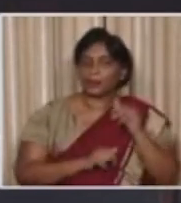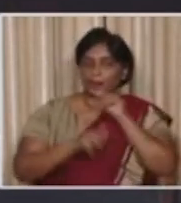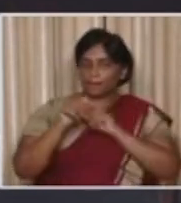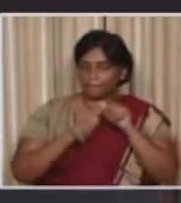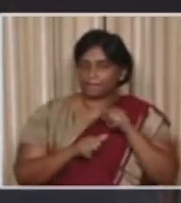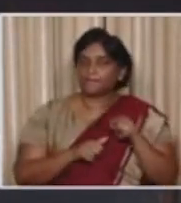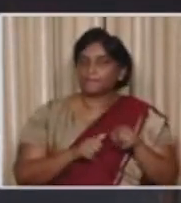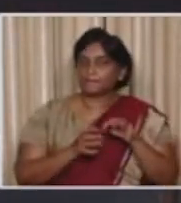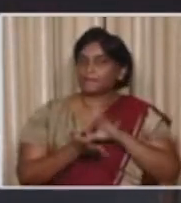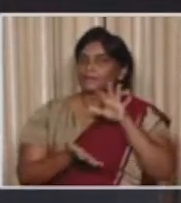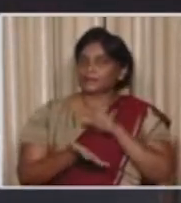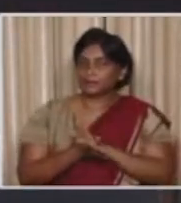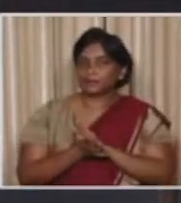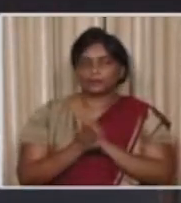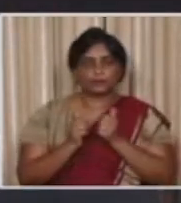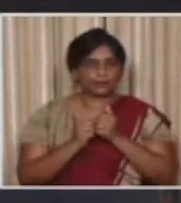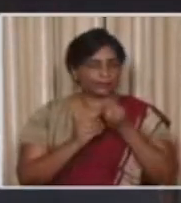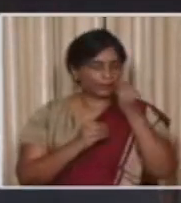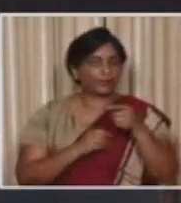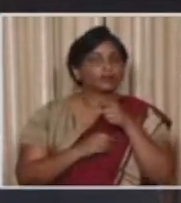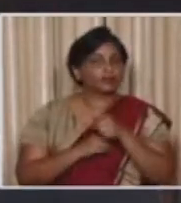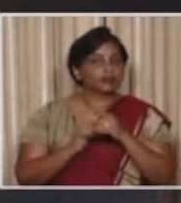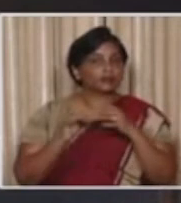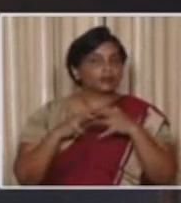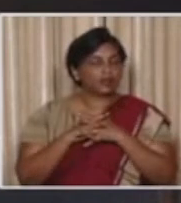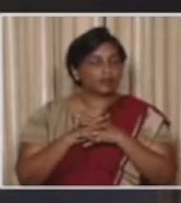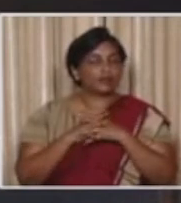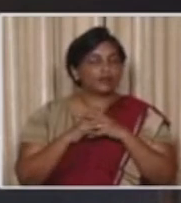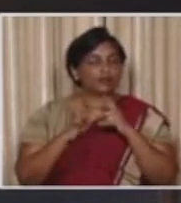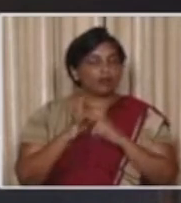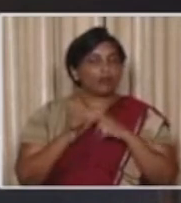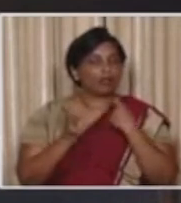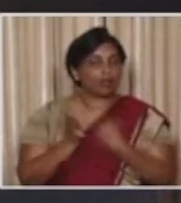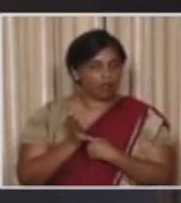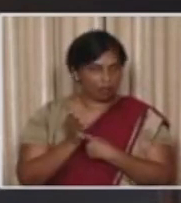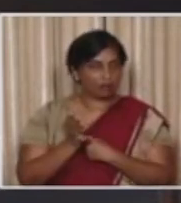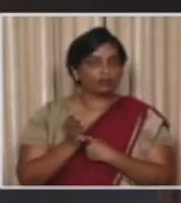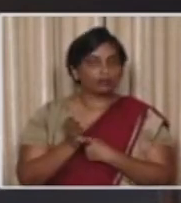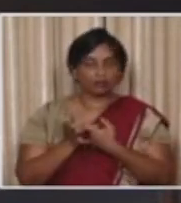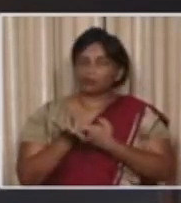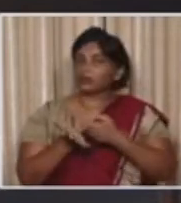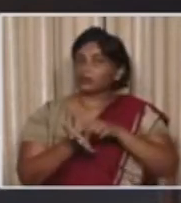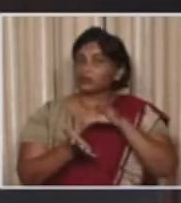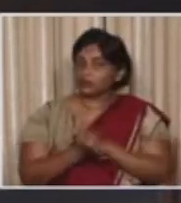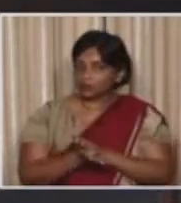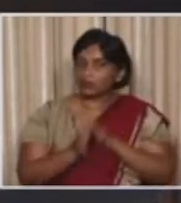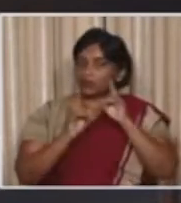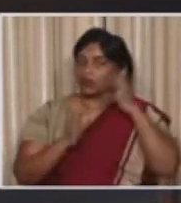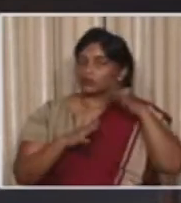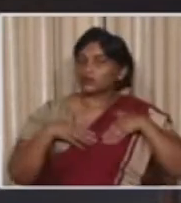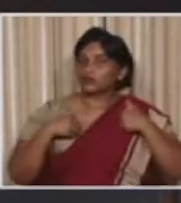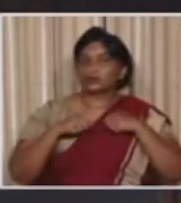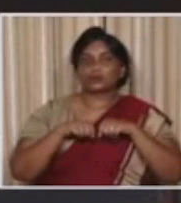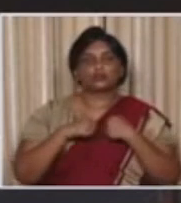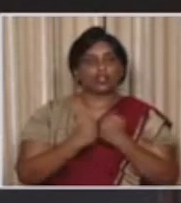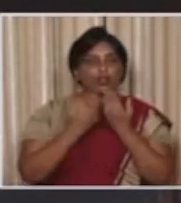ඖෂධයක් තීන්දු කිරීමේ ක්‍රමවේදය දුන්නේ. ඒ වගේම WR වෙවර රෙජිස්ට්‍රේෂන් එකත් අපි කරේ ඒකත් ලෝක සෞඛ්‍ය